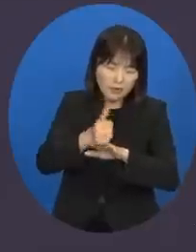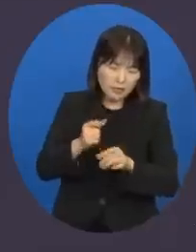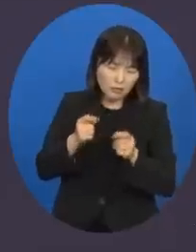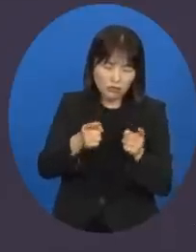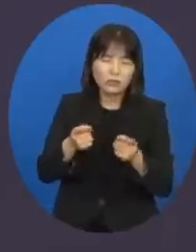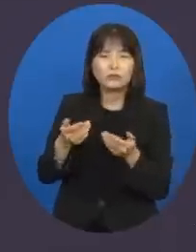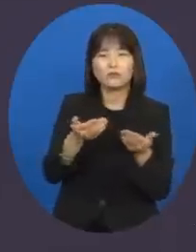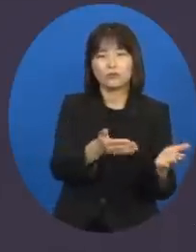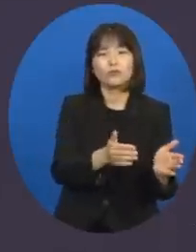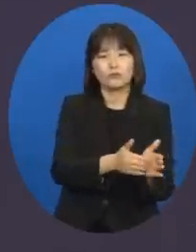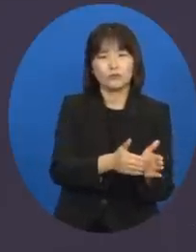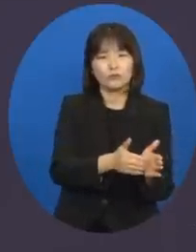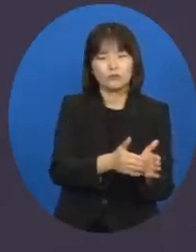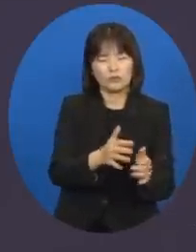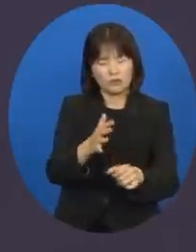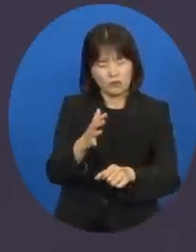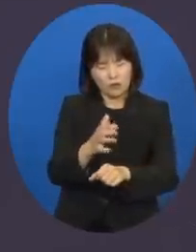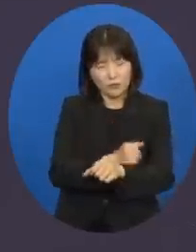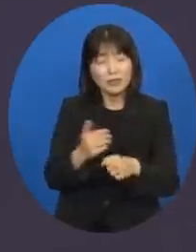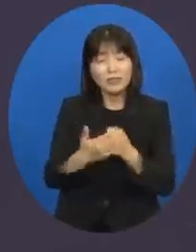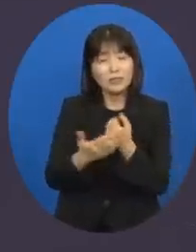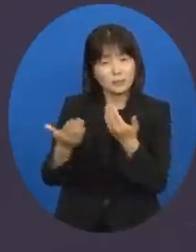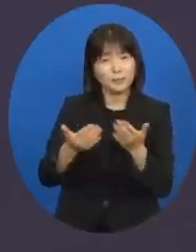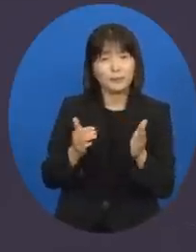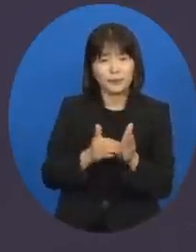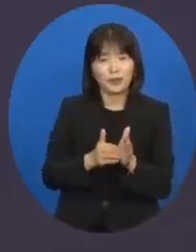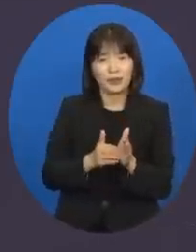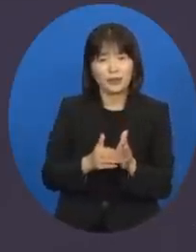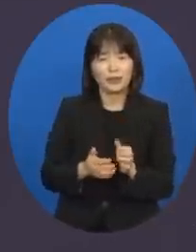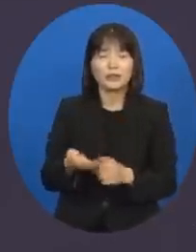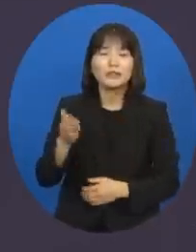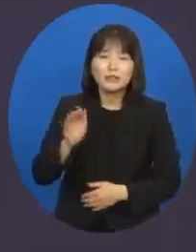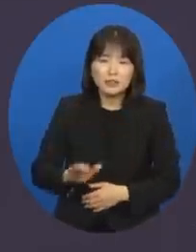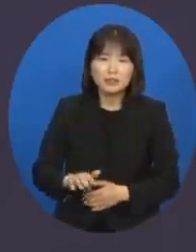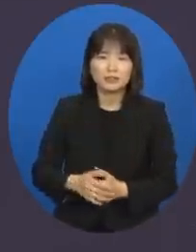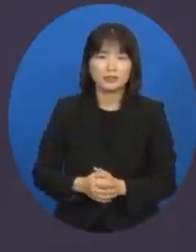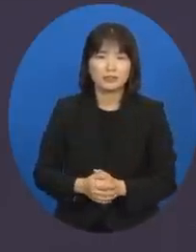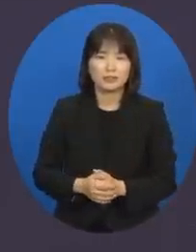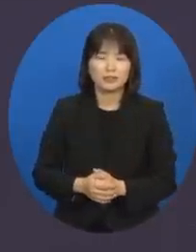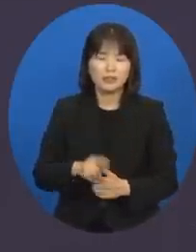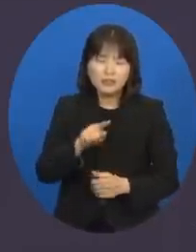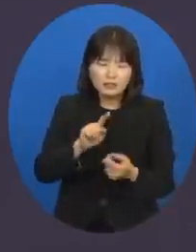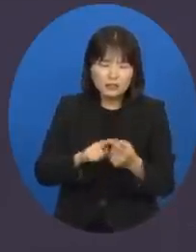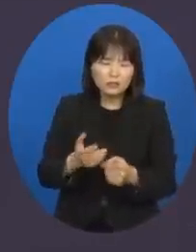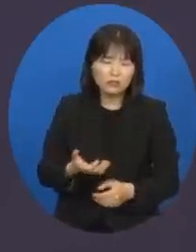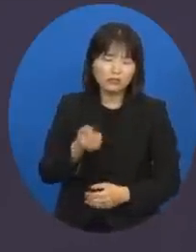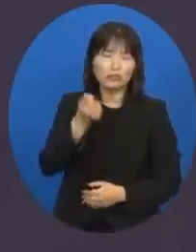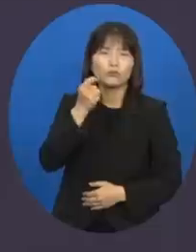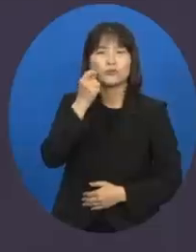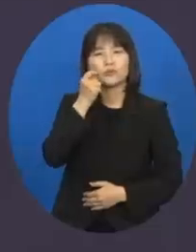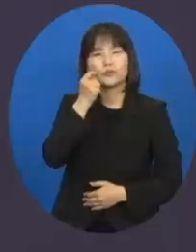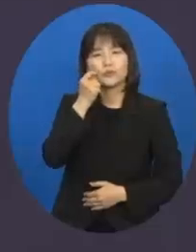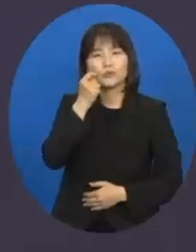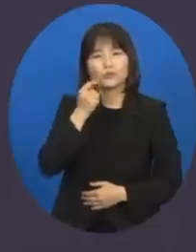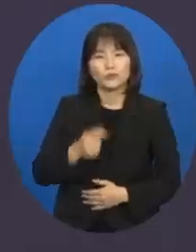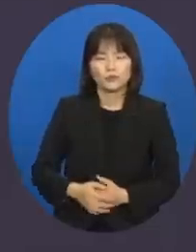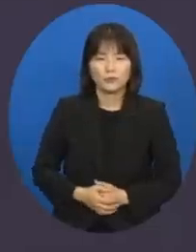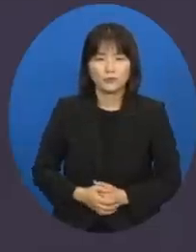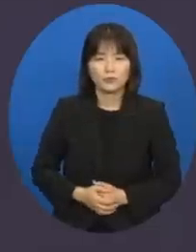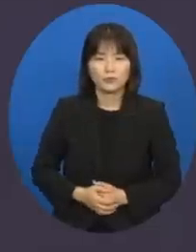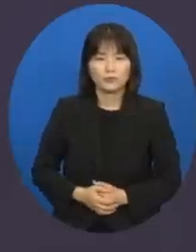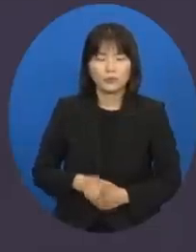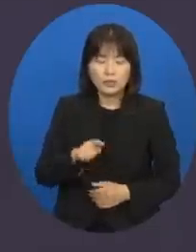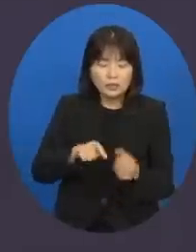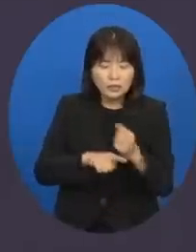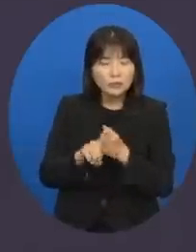거예요. 엄청난 은혜를 받은 거 아닙니까? 그런데 여러분 그걸 누리지 못하고 있네요. 여러분 이것이